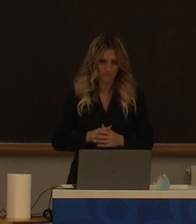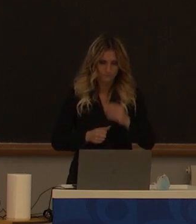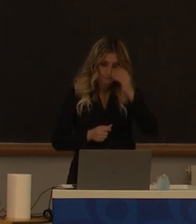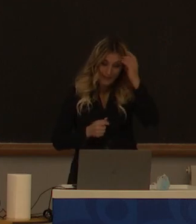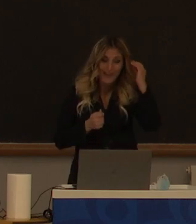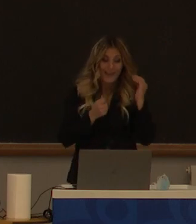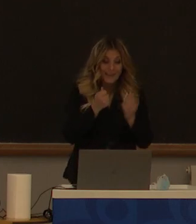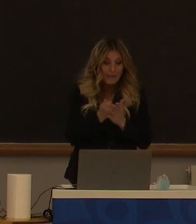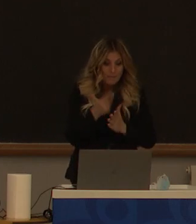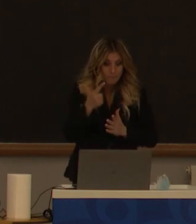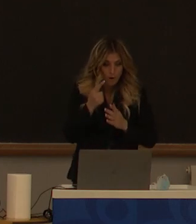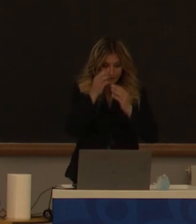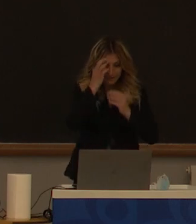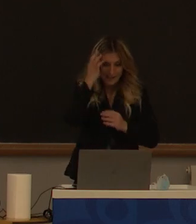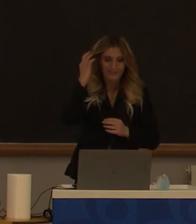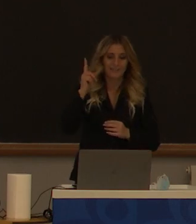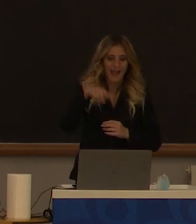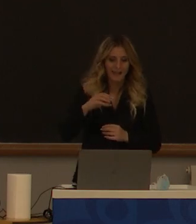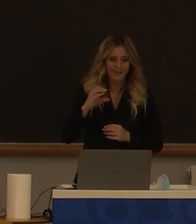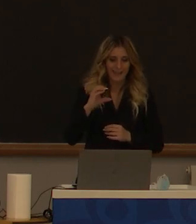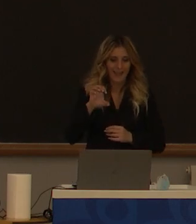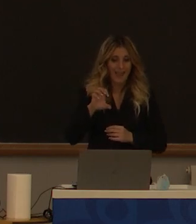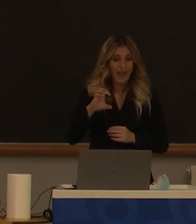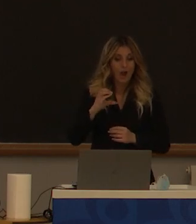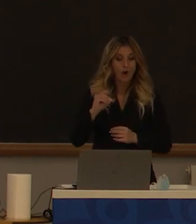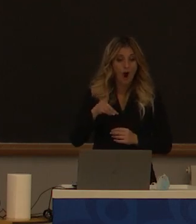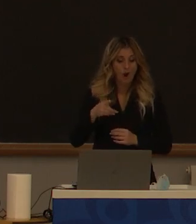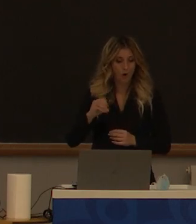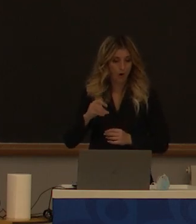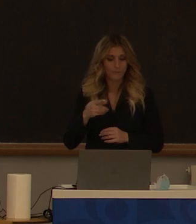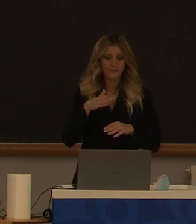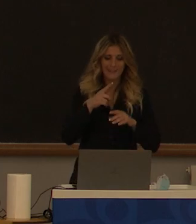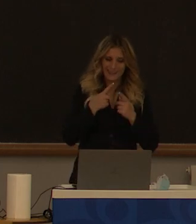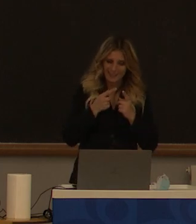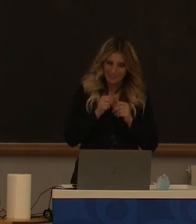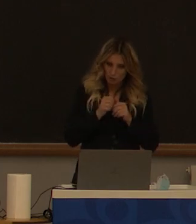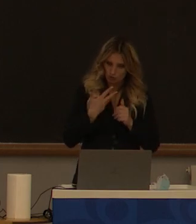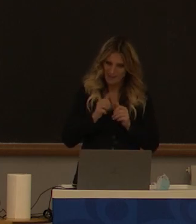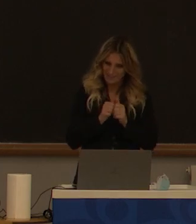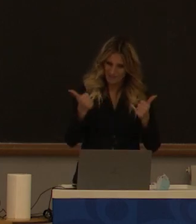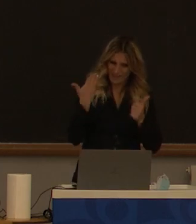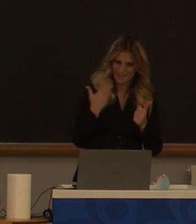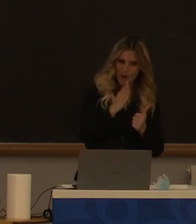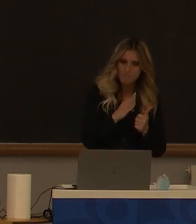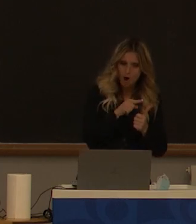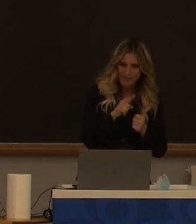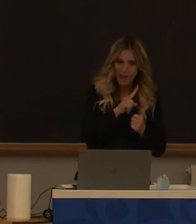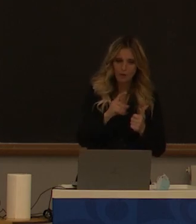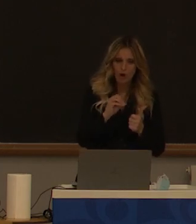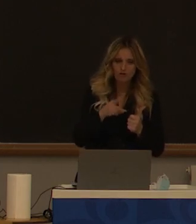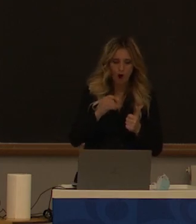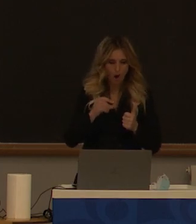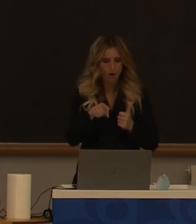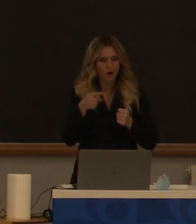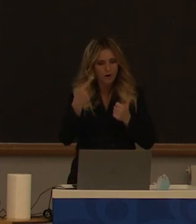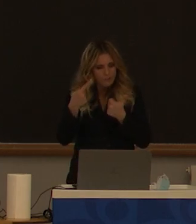Estremamente importante è anche l'ecologo. L'ecologo, a differenza del botanico, a differenza dello zoologo, tendenzialmente studia